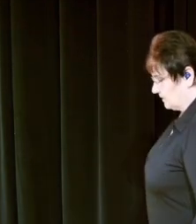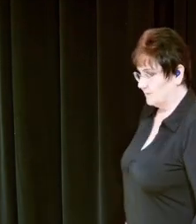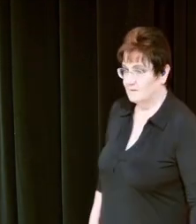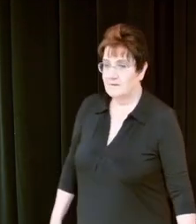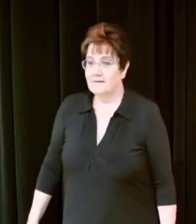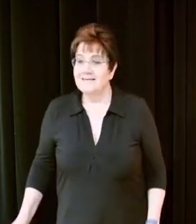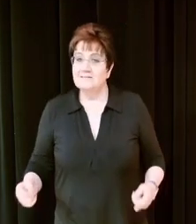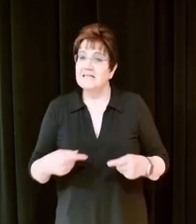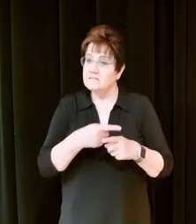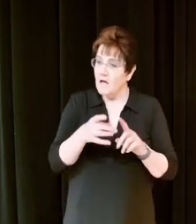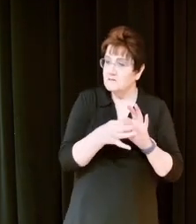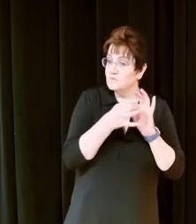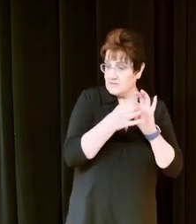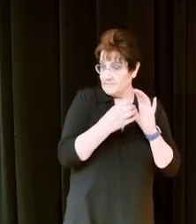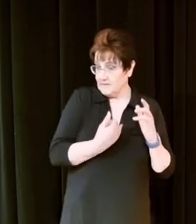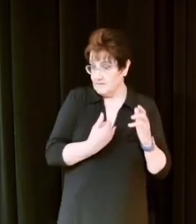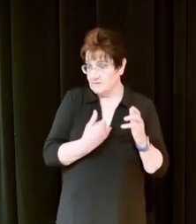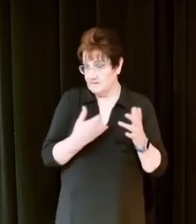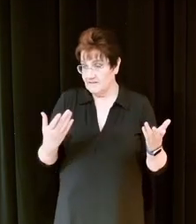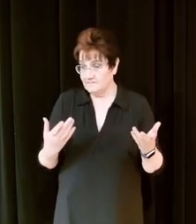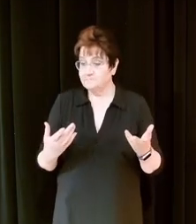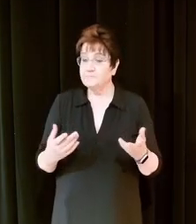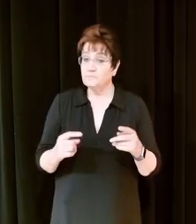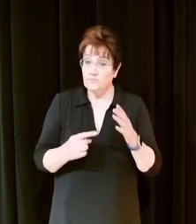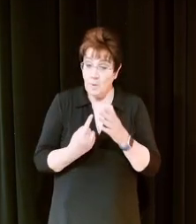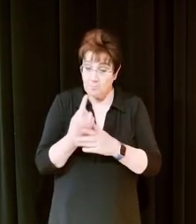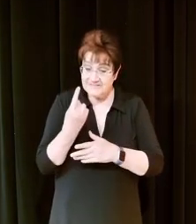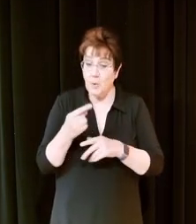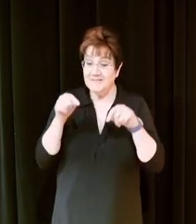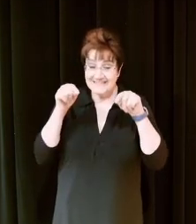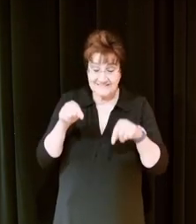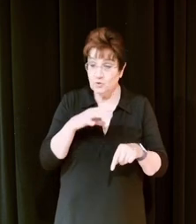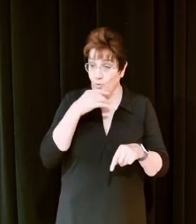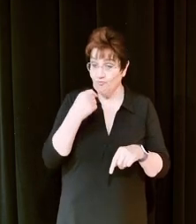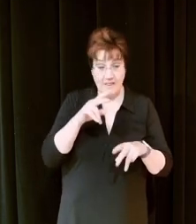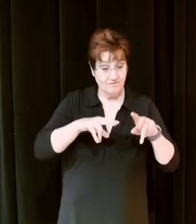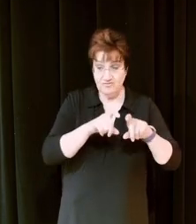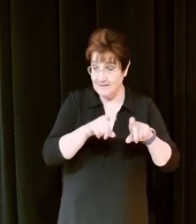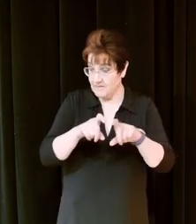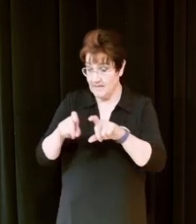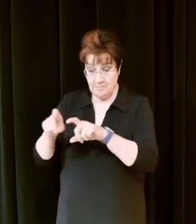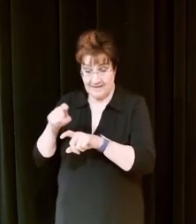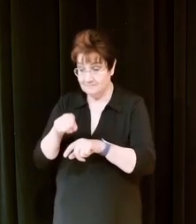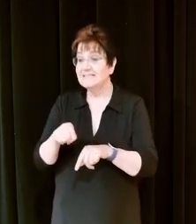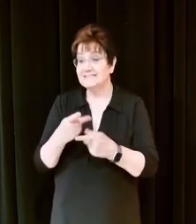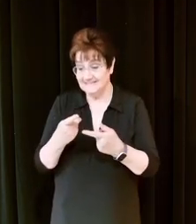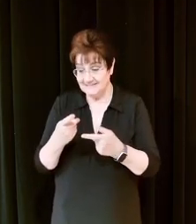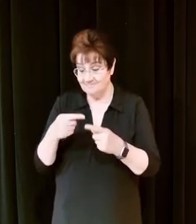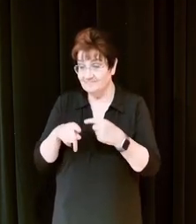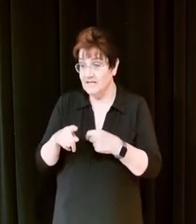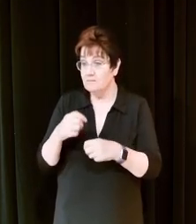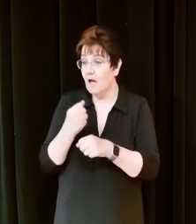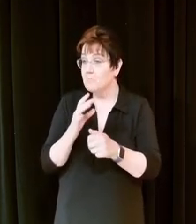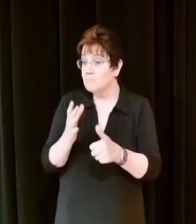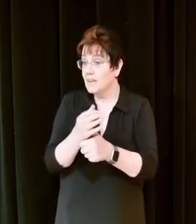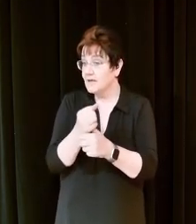der Palliativmedizin oder der Hospizarbeit oft genau das die Dinge sind. Wenn die nicht klar sind, dann ist der